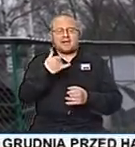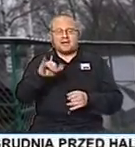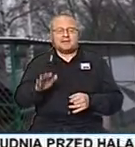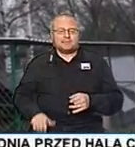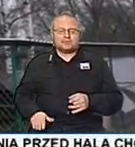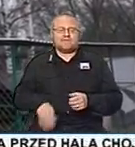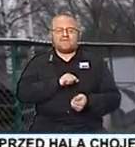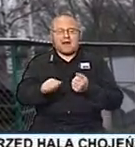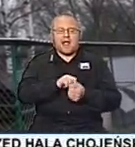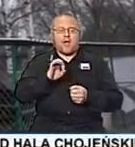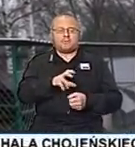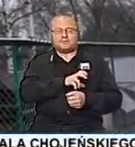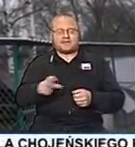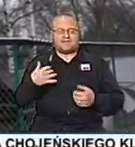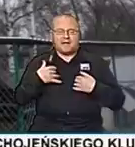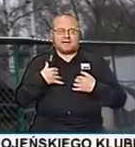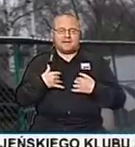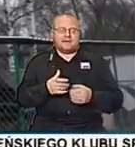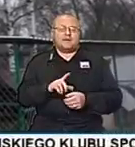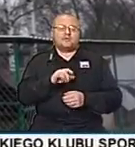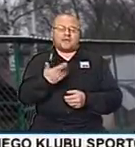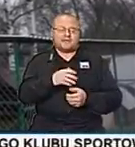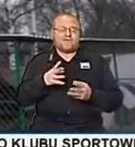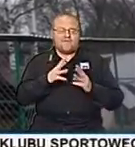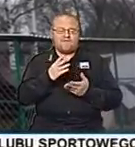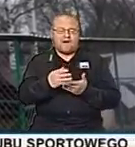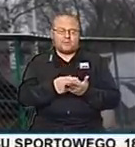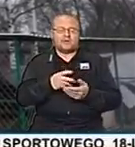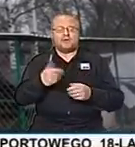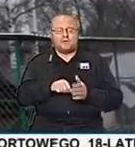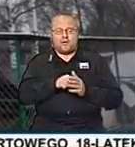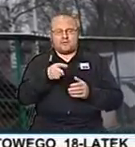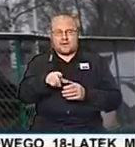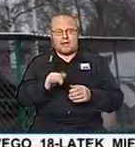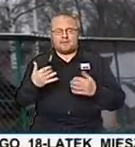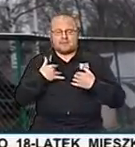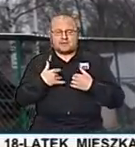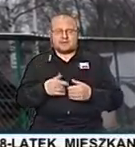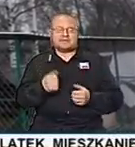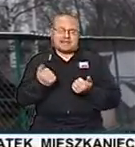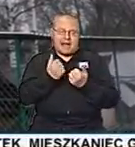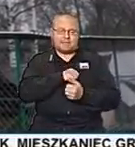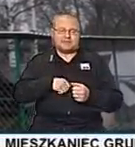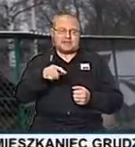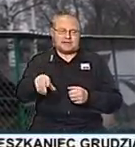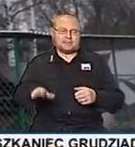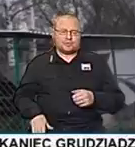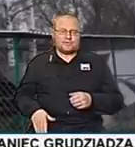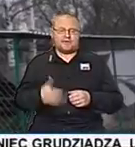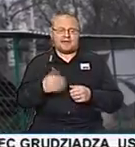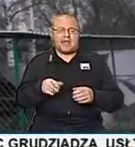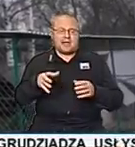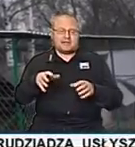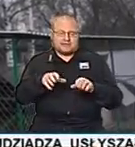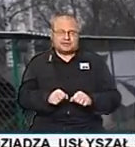psów i tak dalej, walka o przetrwanie, to nie są warunki do tego, żeby takie psy tu egzystowały. I w miarę możliwości staramy się tych psów tutaj w schronisku nie